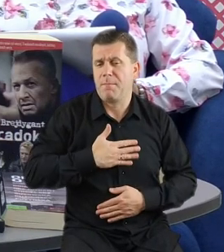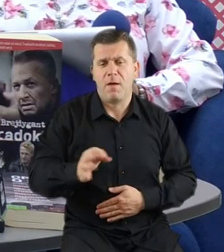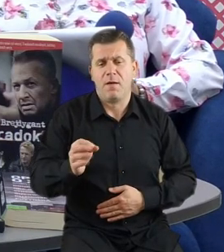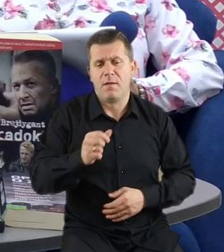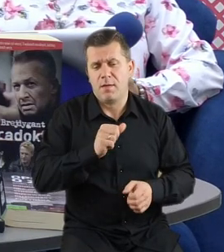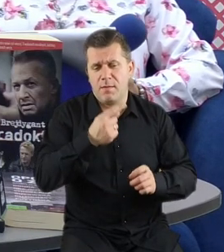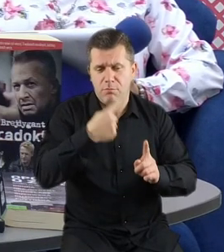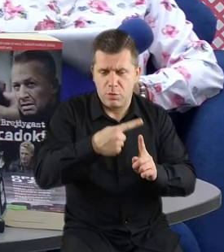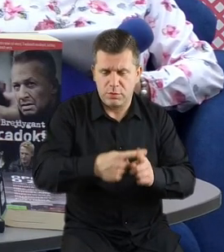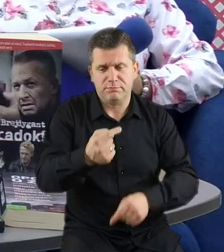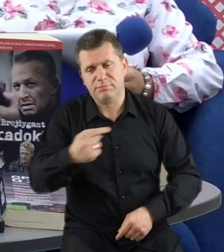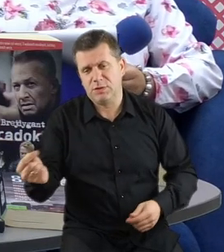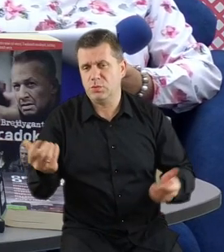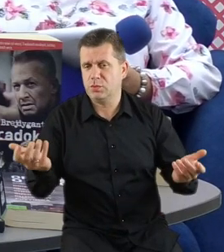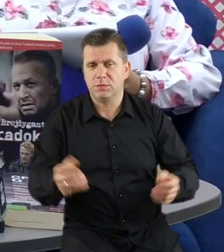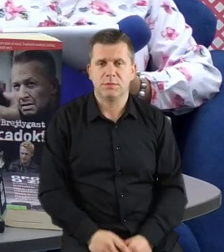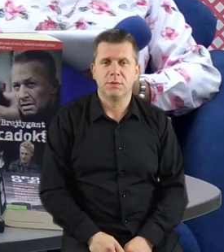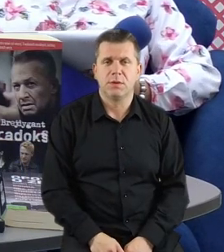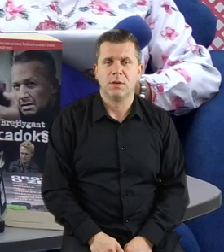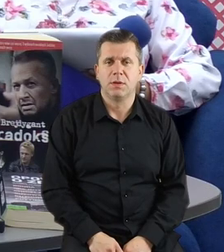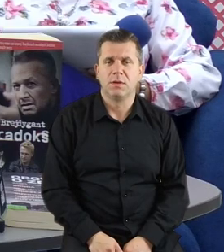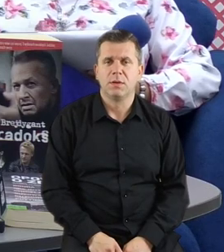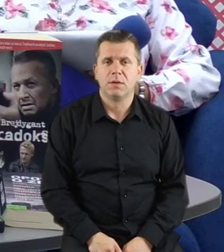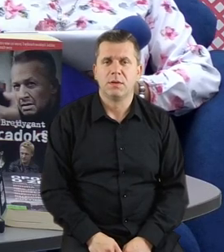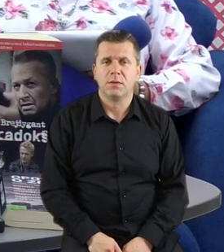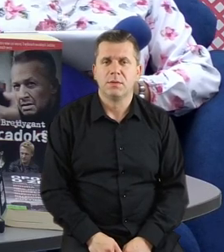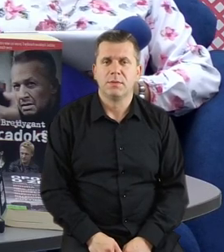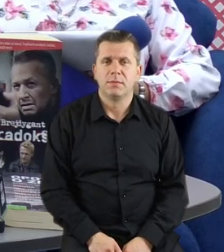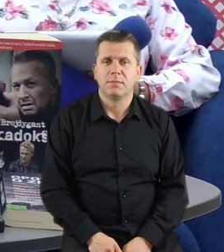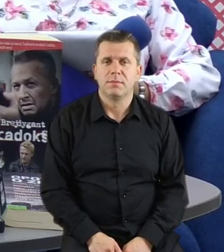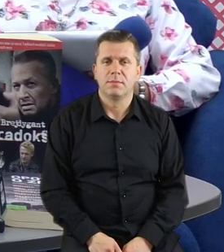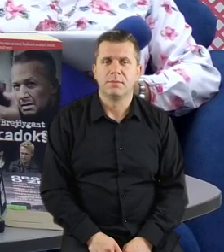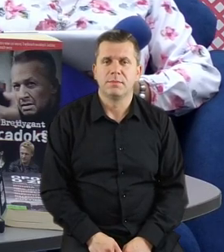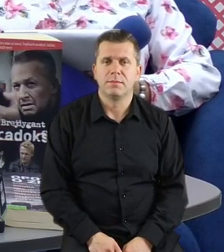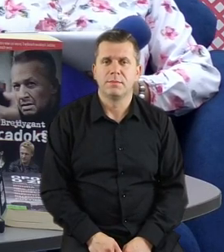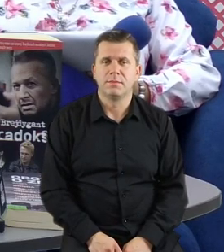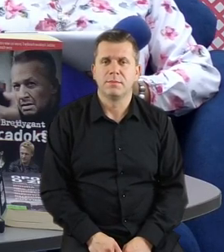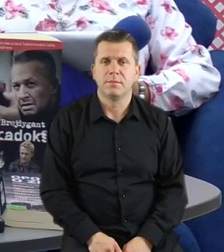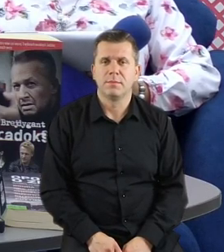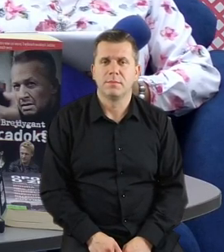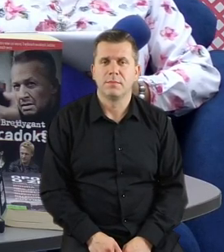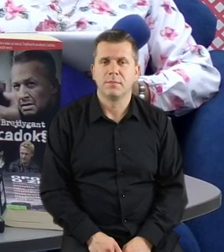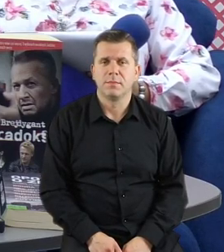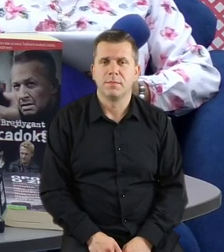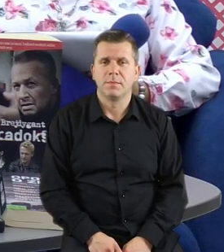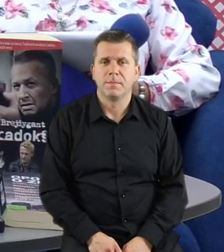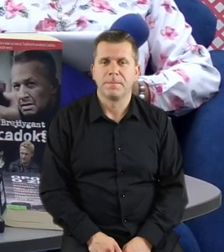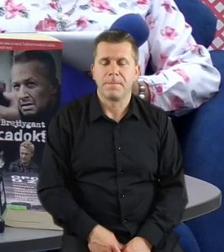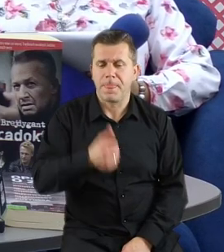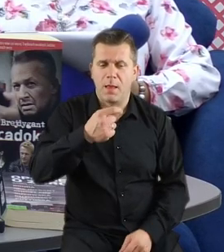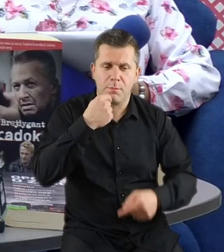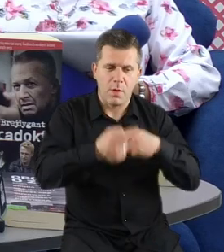swoje plusy i minusy. Poza tym, no cóż, no raptem, bo jedna jest z